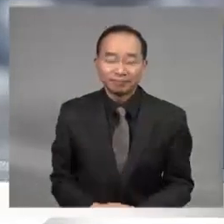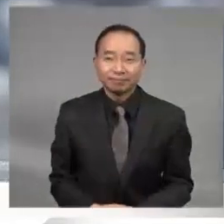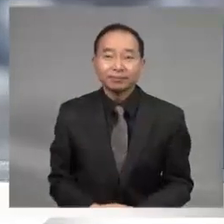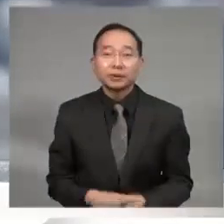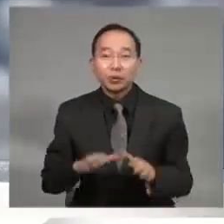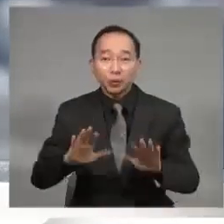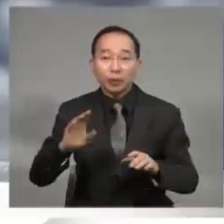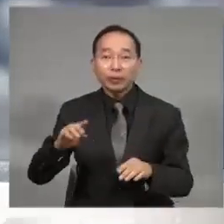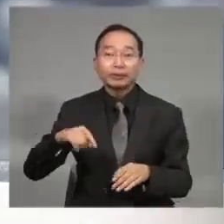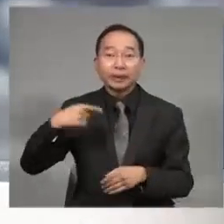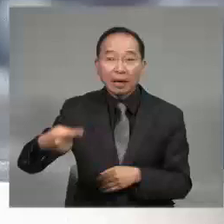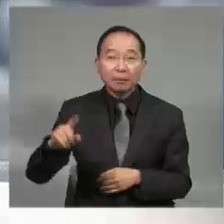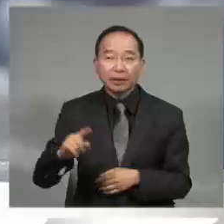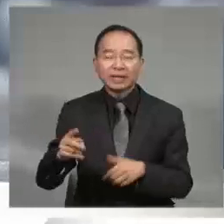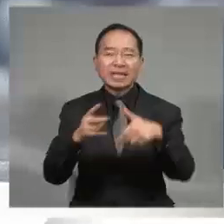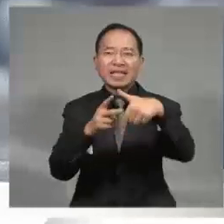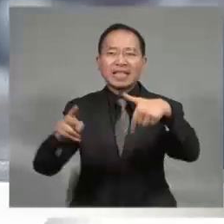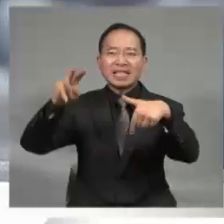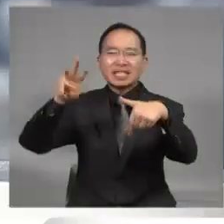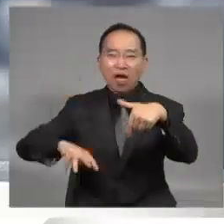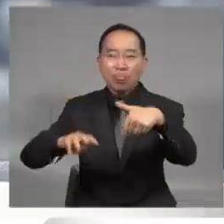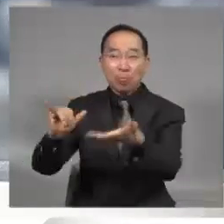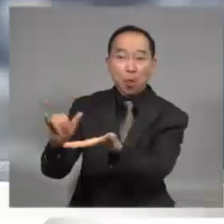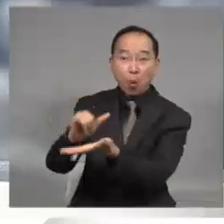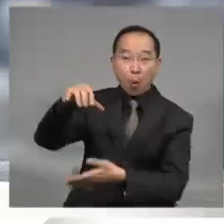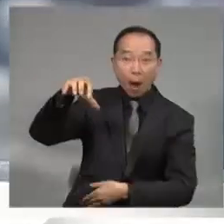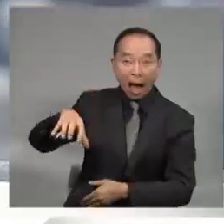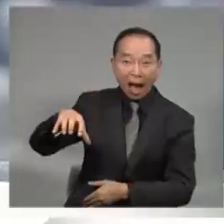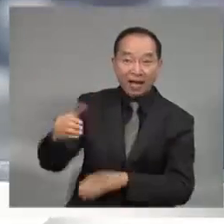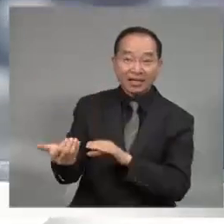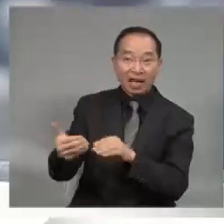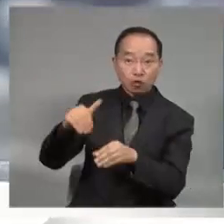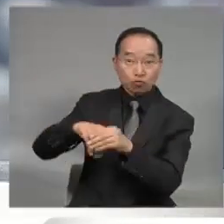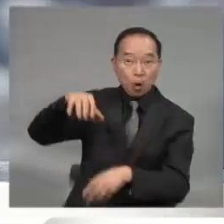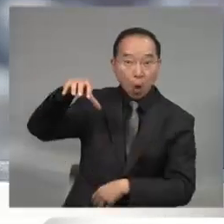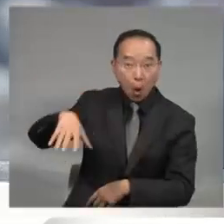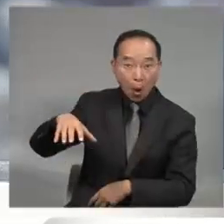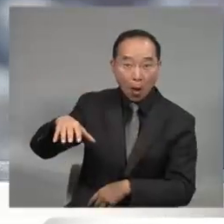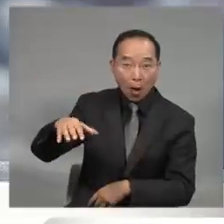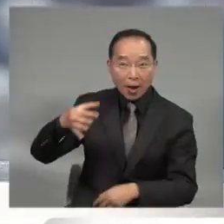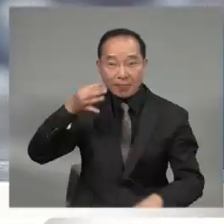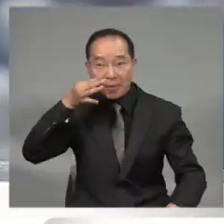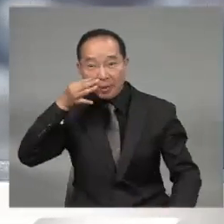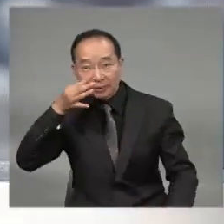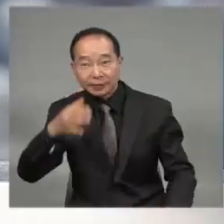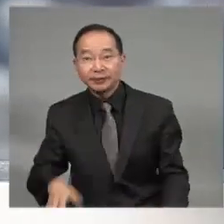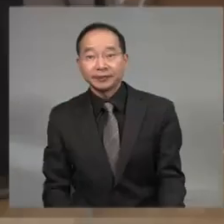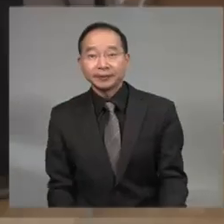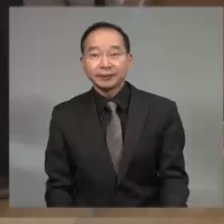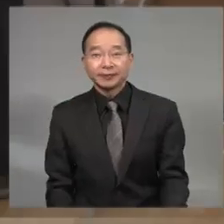그럼 이번에는 인천공항 사전투표소로 한번 가보도록 할 텐데요. 장나래 리포터 나와주시죠.